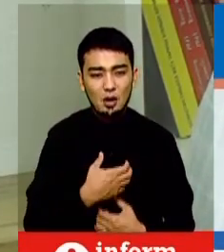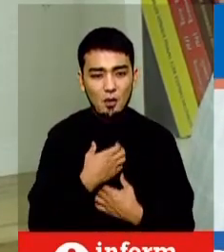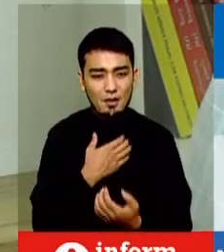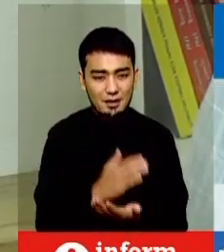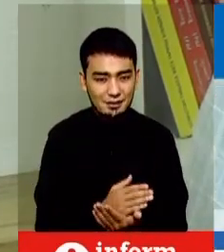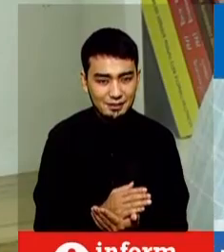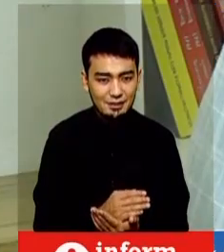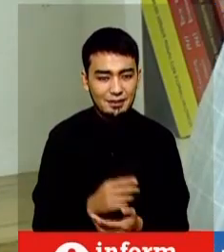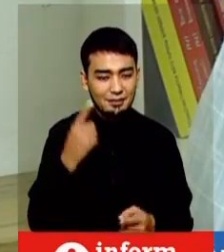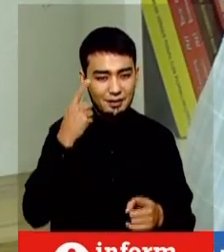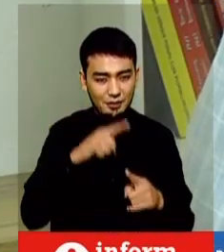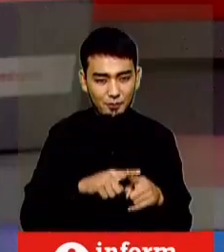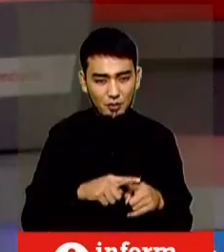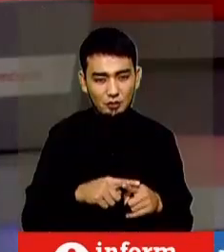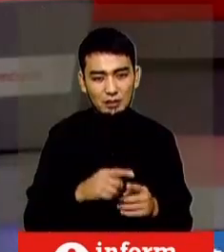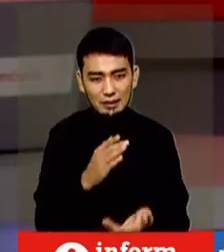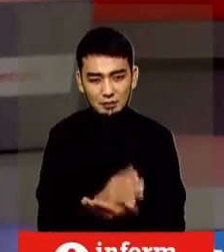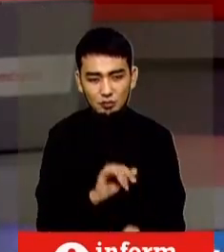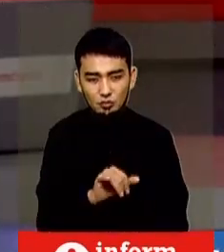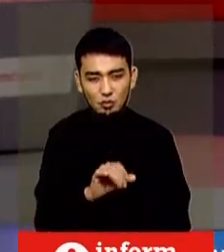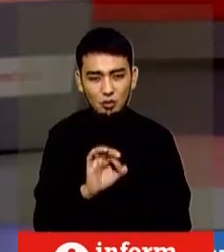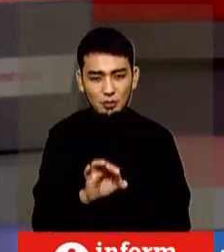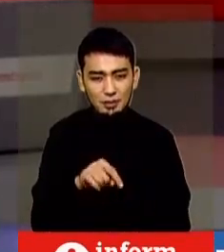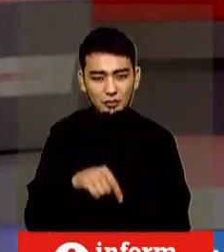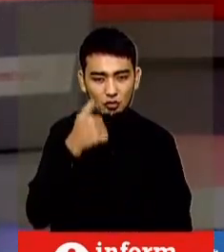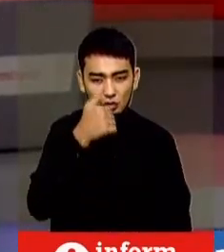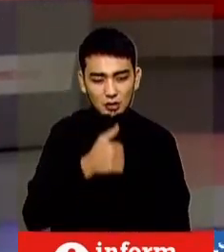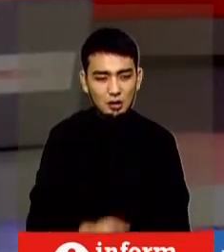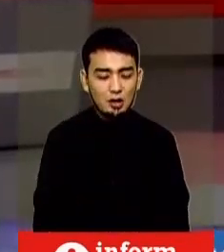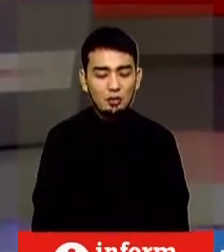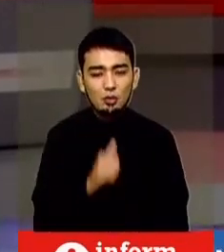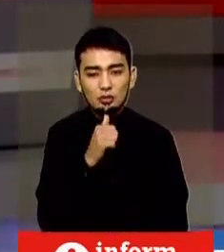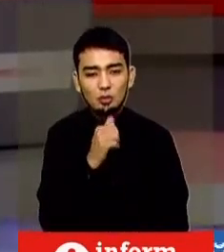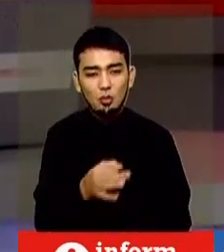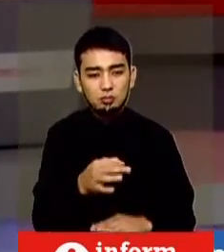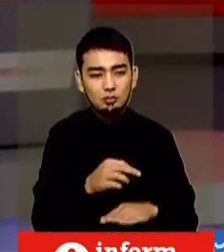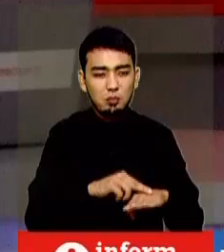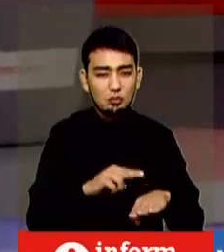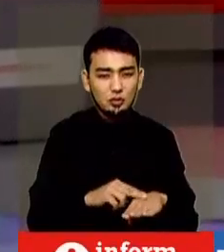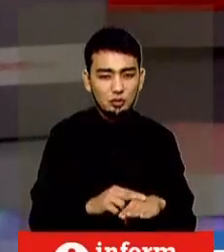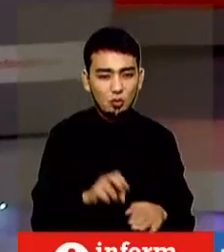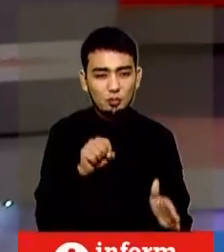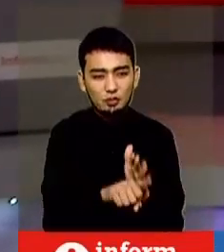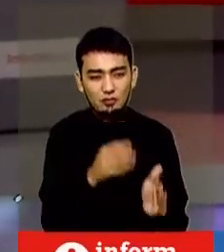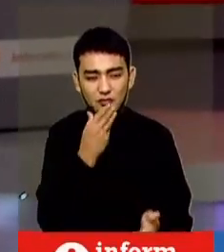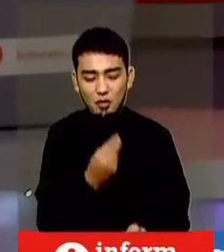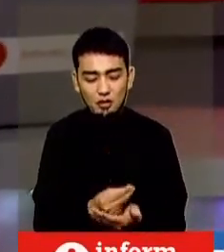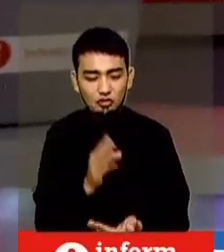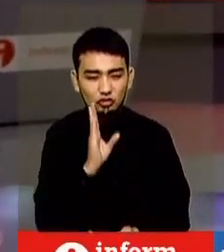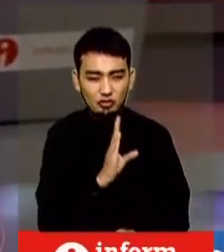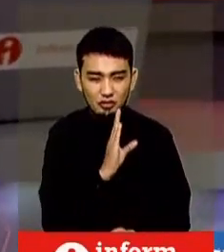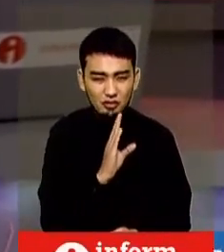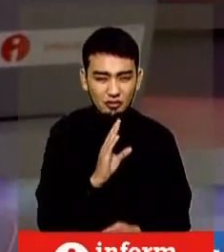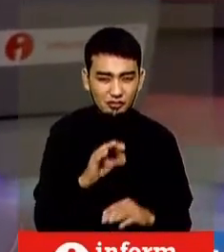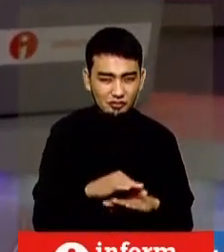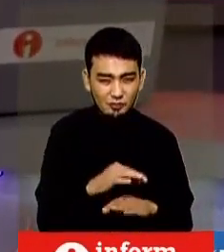техосмотр был пройден в октябре текущего года. В Костанайской области полицейский подозревается в убийстве своей супруги. Женщина